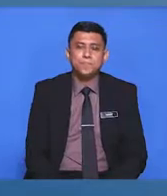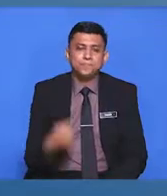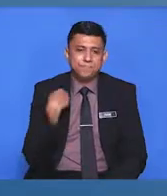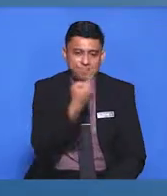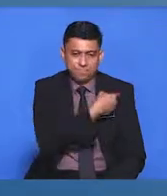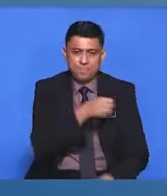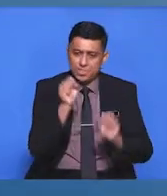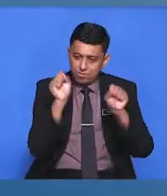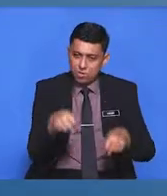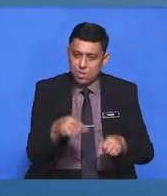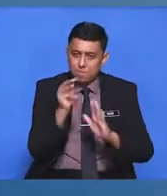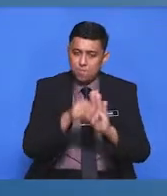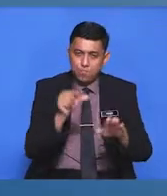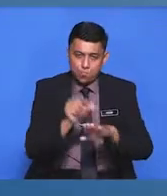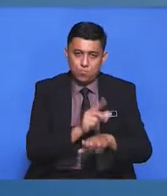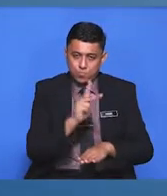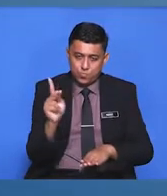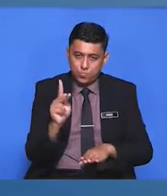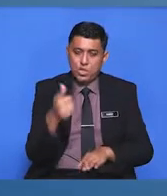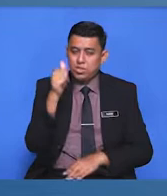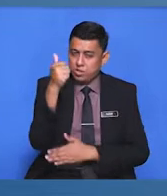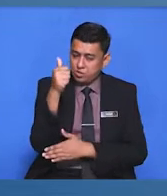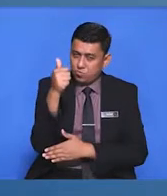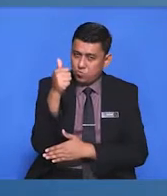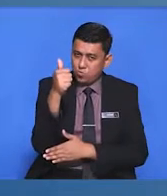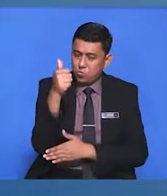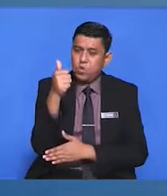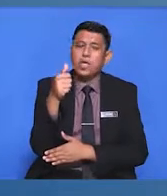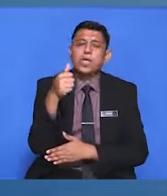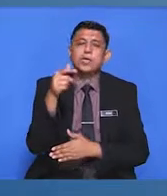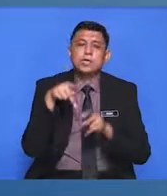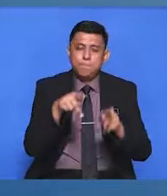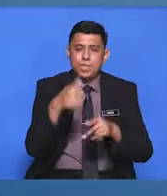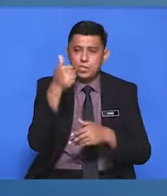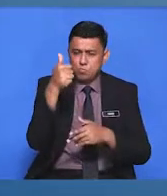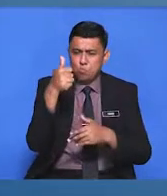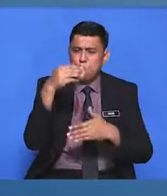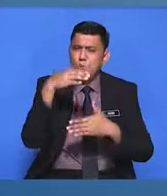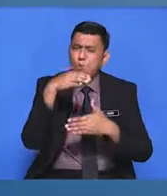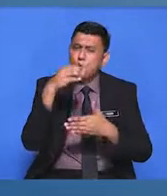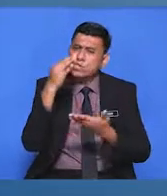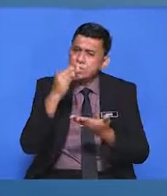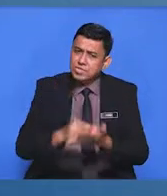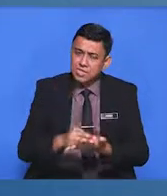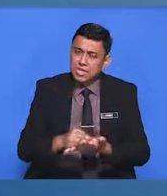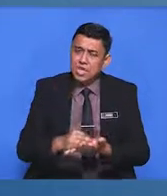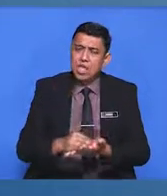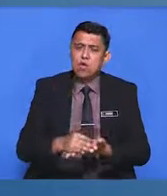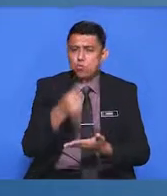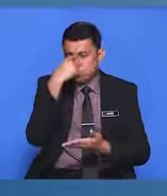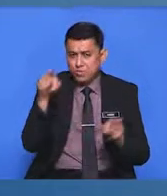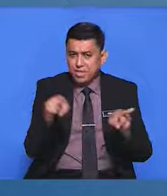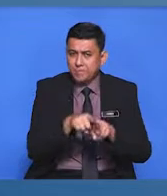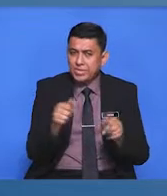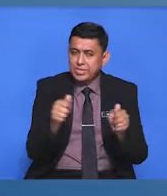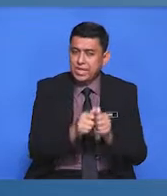Kita boleh menggunakan 10 keping shilling 10 sen untuk menghasilkan nilai